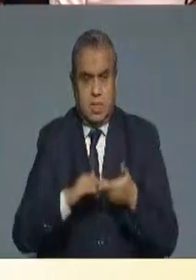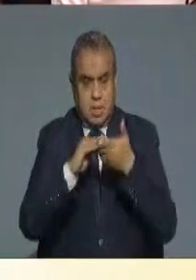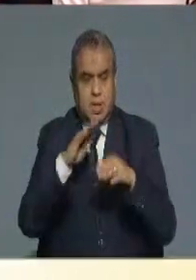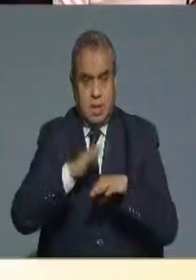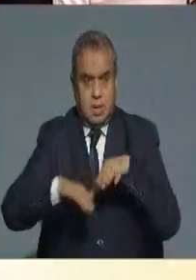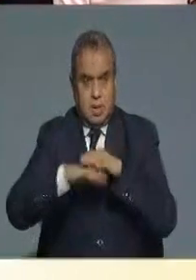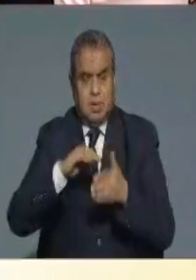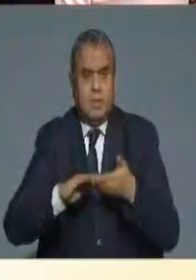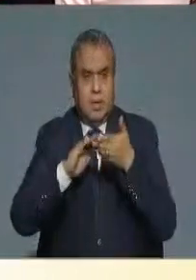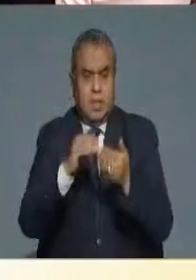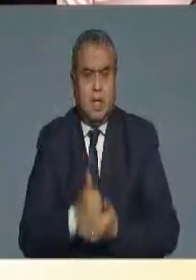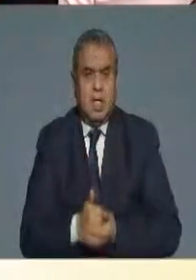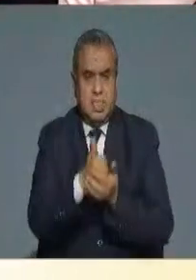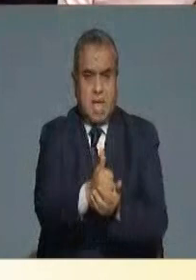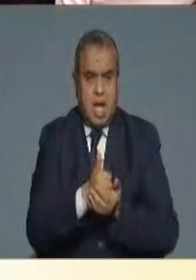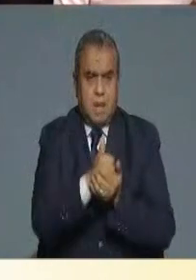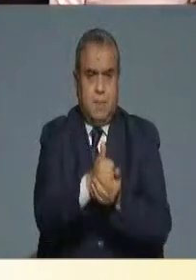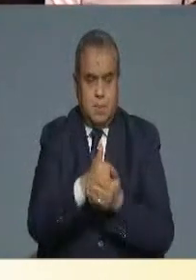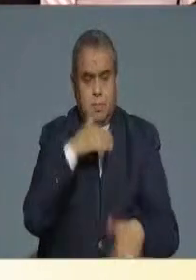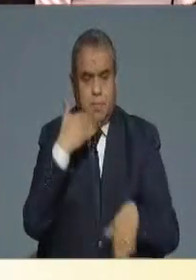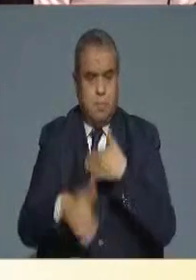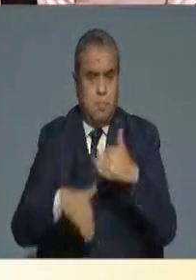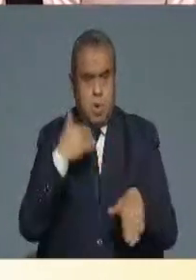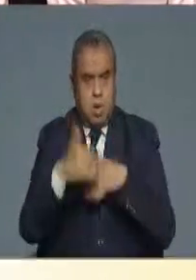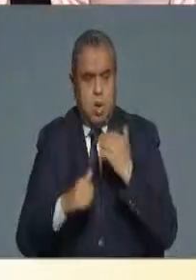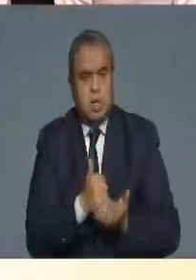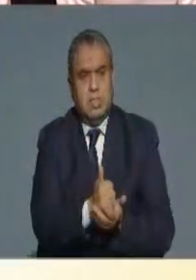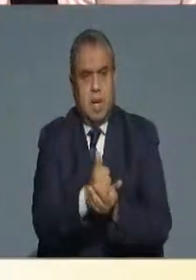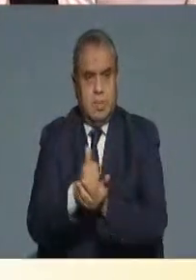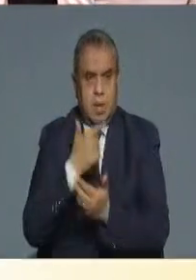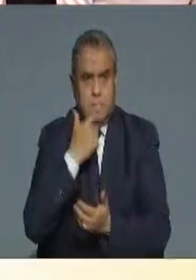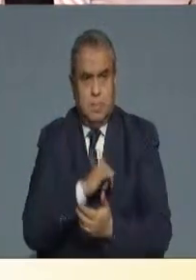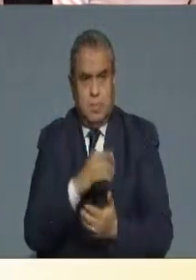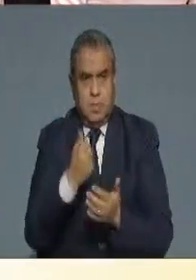من أجل تقديم كل عون ودعم لأبنائنا من ذوي الهمم.